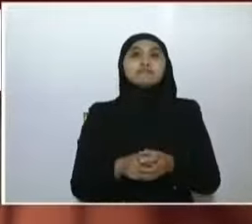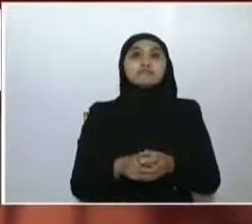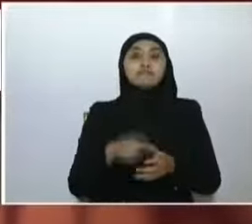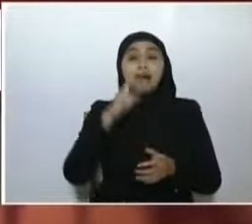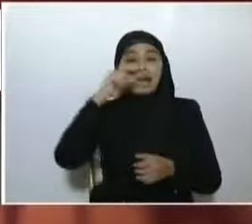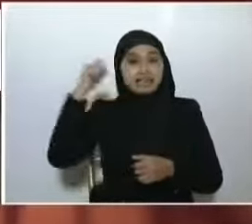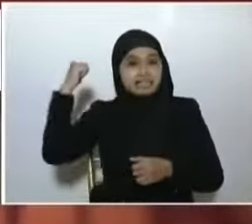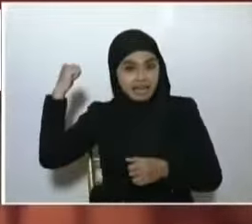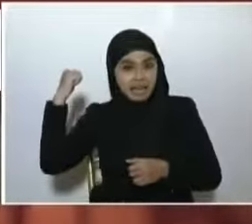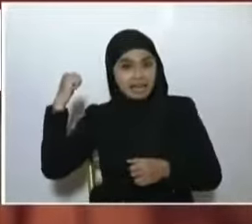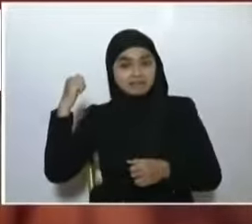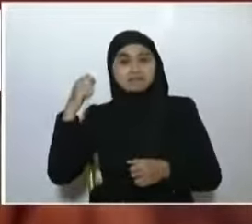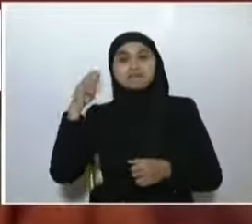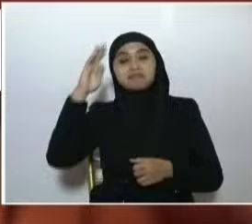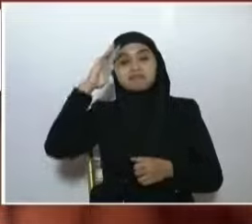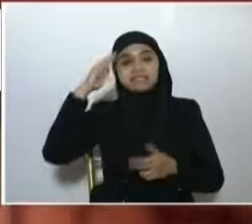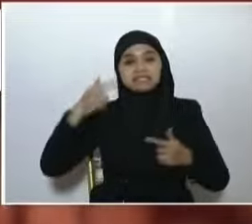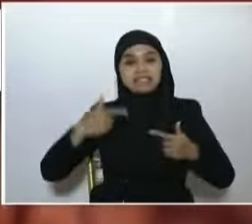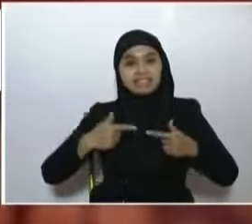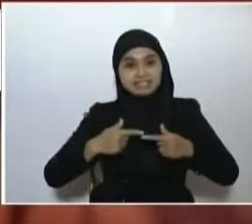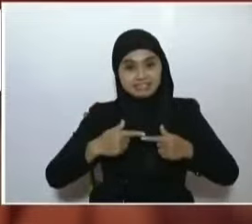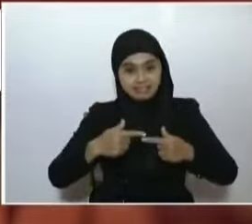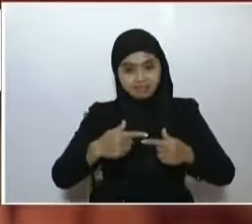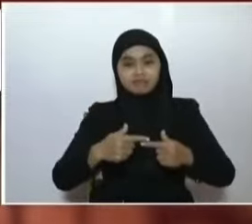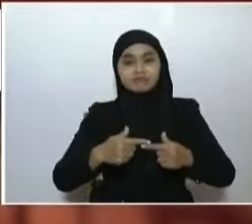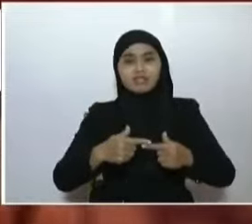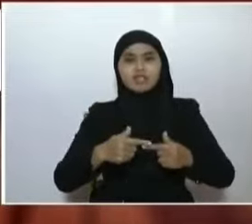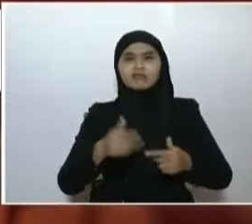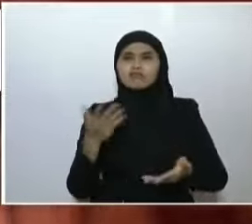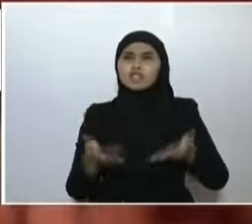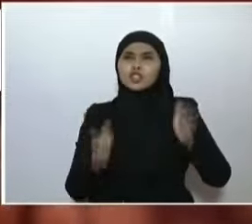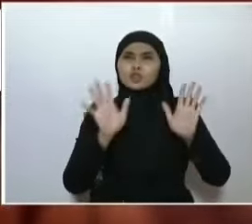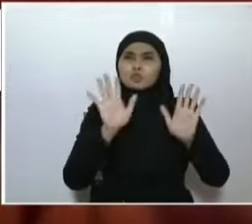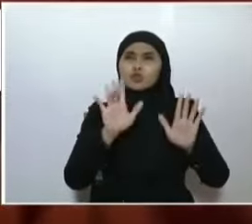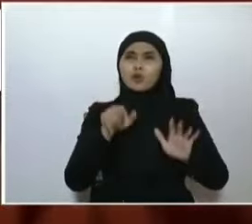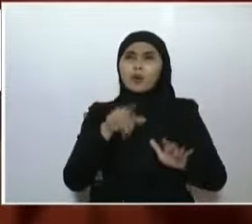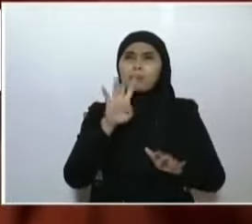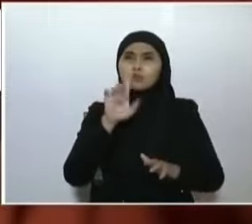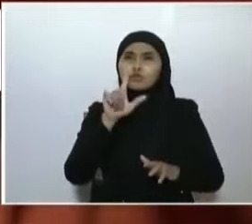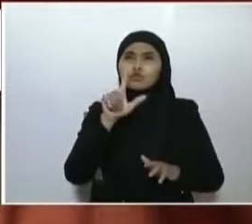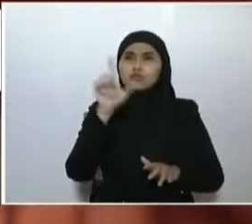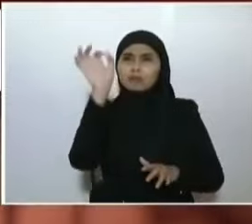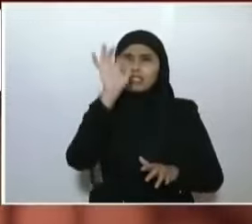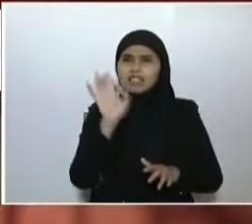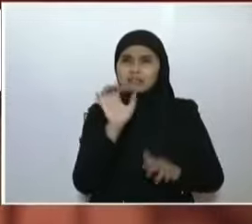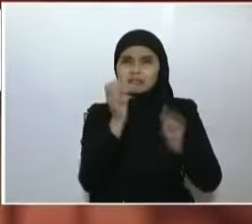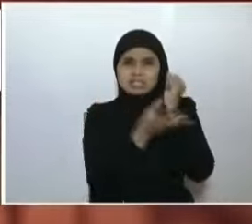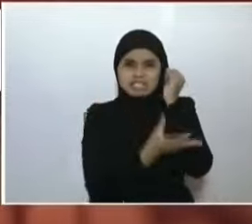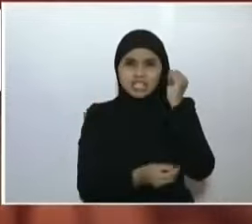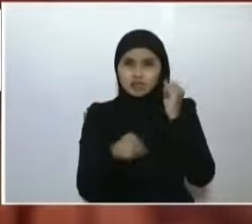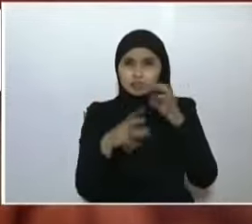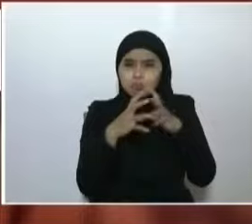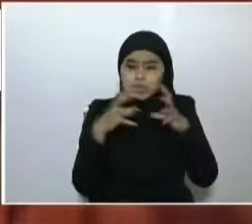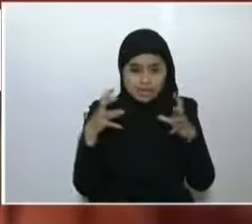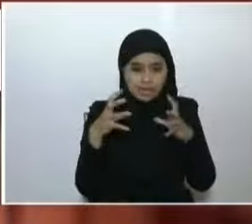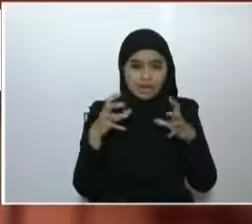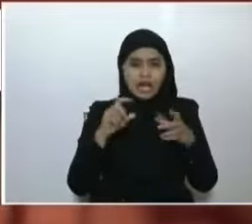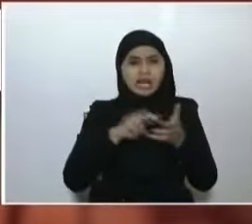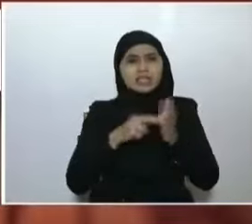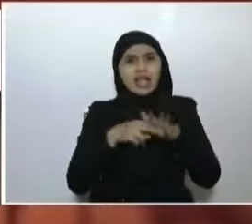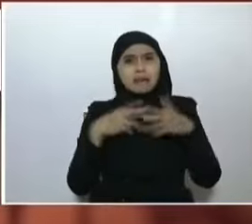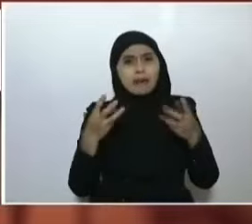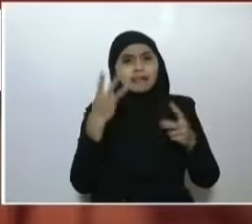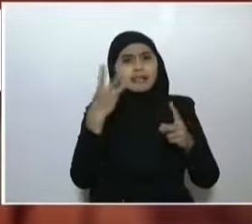hendi cuman yang dalam rangka 10,47% itu adalah besar artinya tiga hal